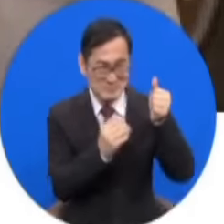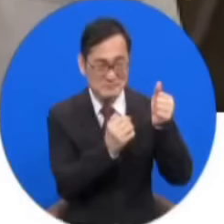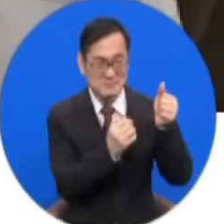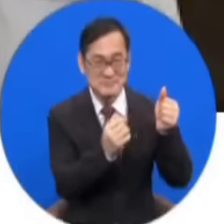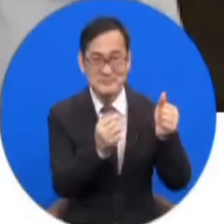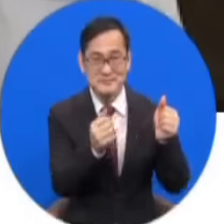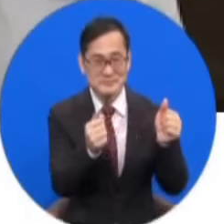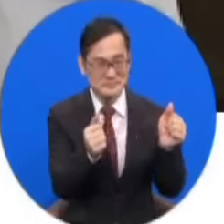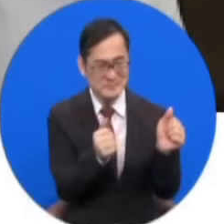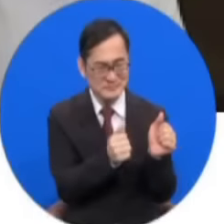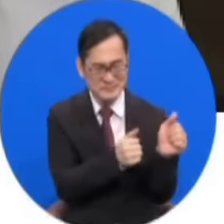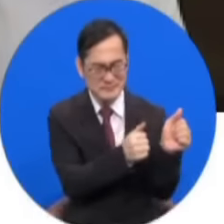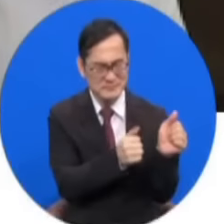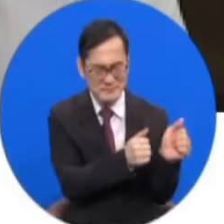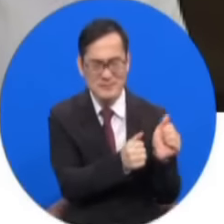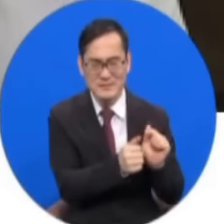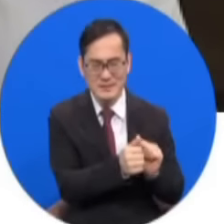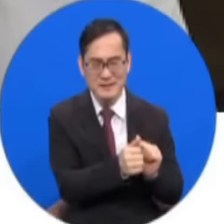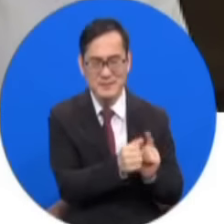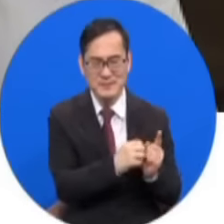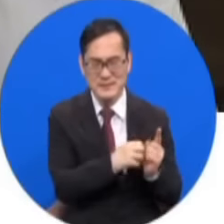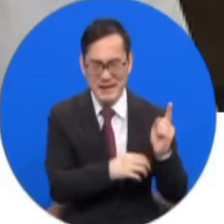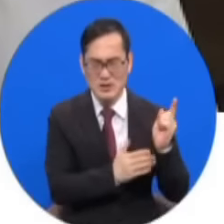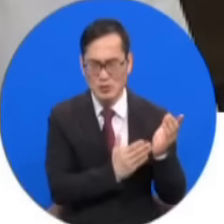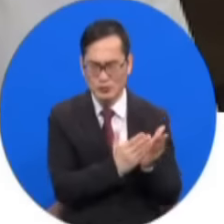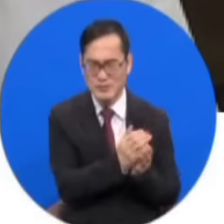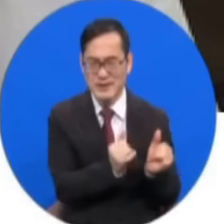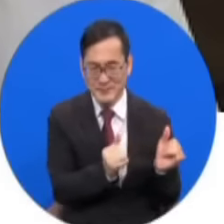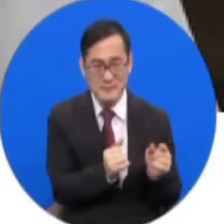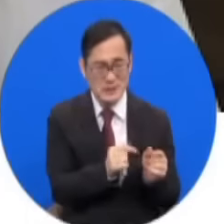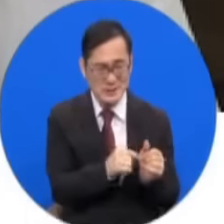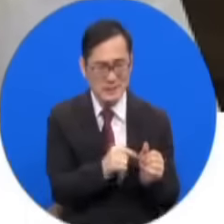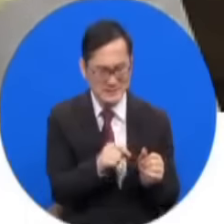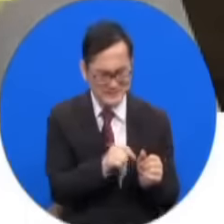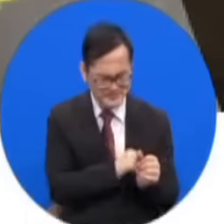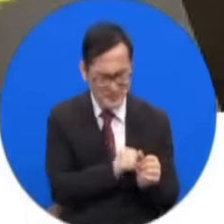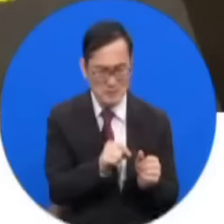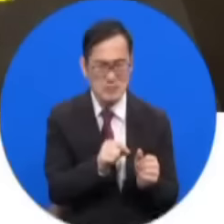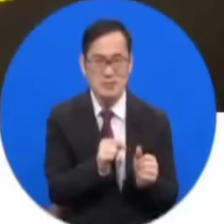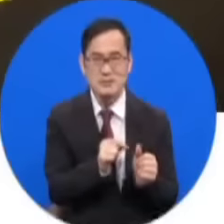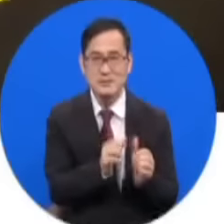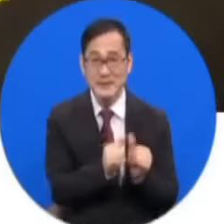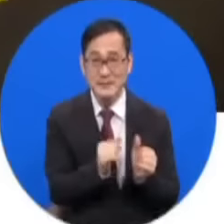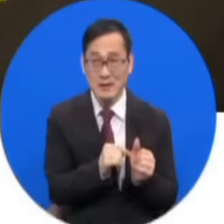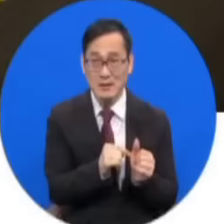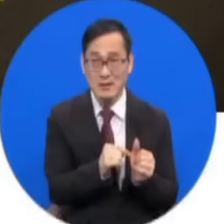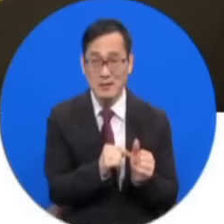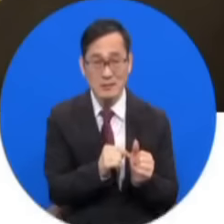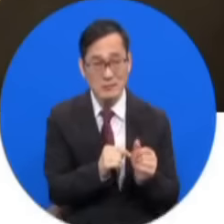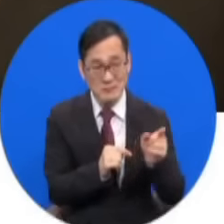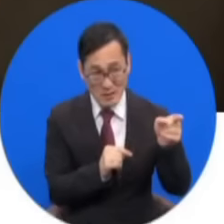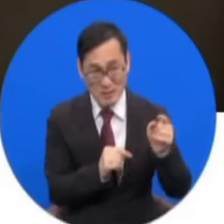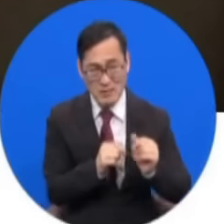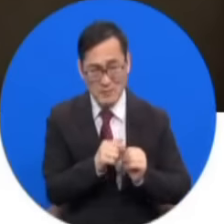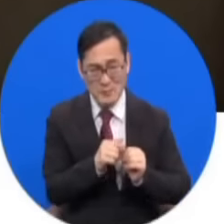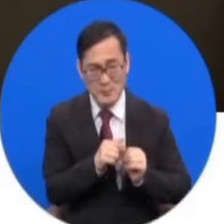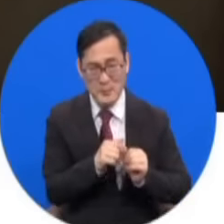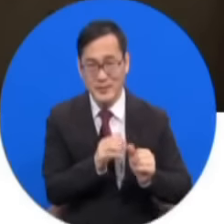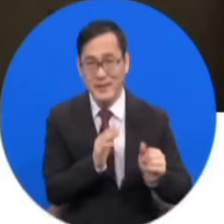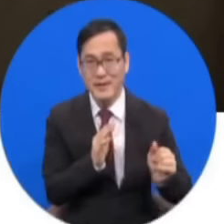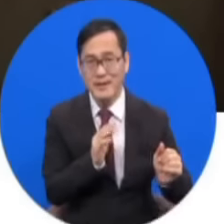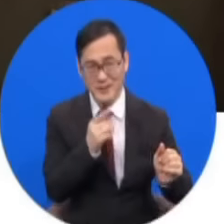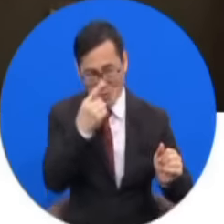러시아 현장에 포착된 사진이 왼쪽 화면입니다 저렇게 그런데 이걸 두 장을 놓고 같은 인물이냐 아니냐를 본 거